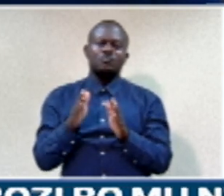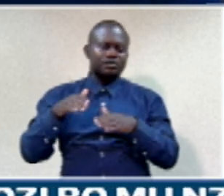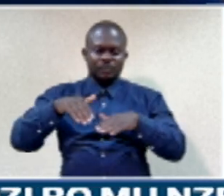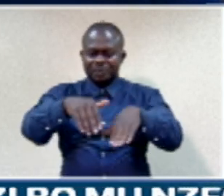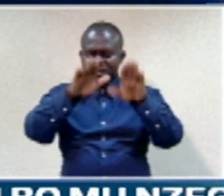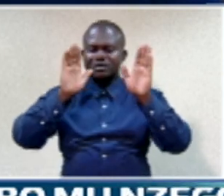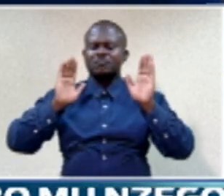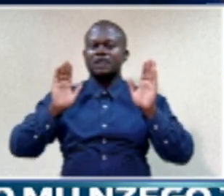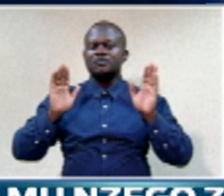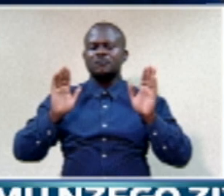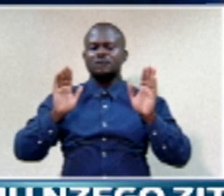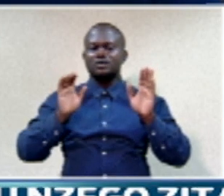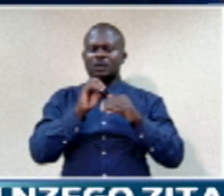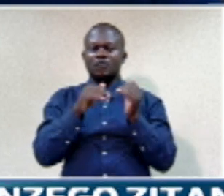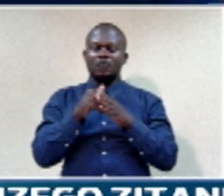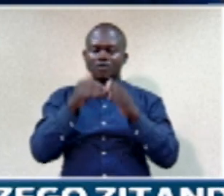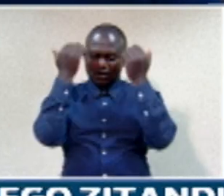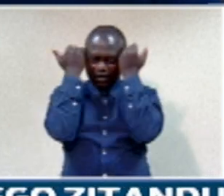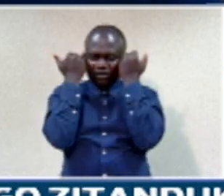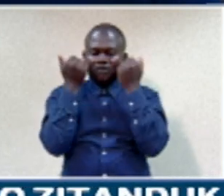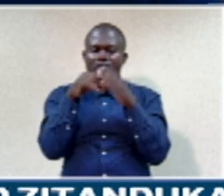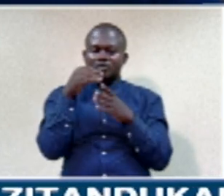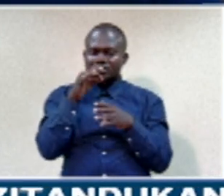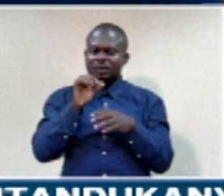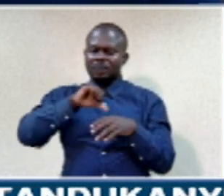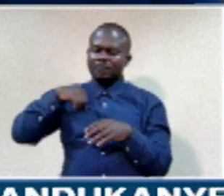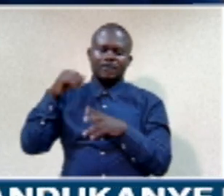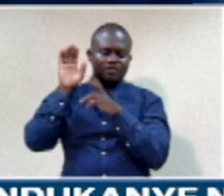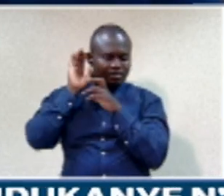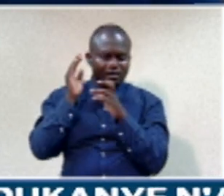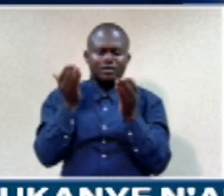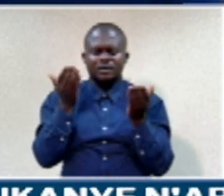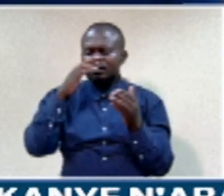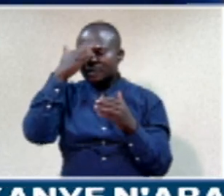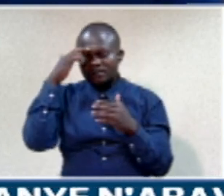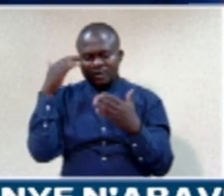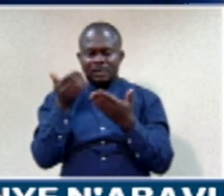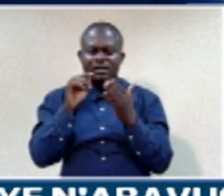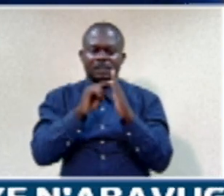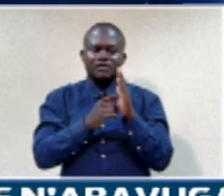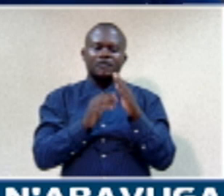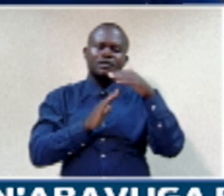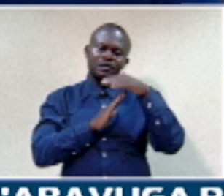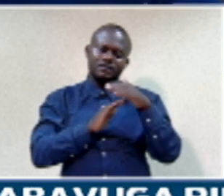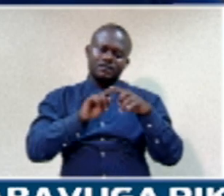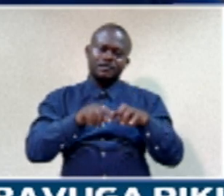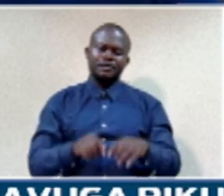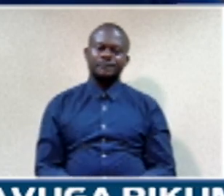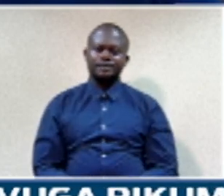busubizwe inyuma cyangwa se ubutabera bw'Ubufaransa bwange kubumva? Ni izihe ngingo nyamukuru